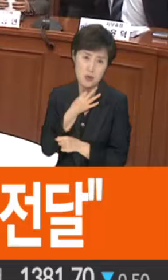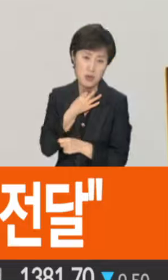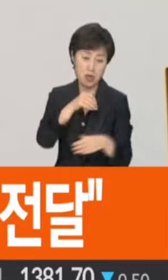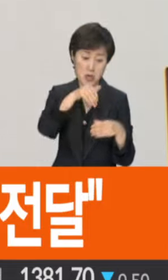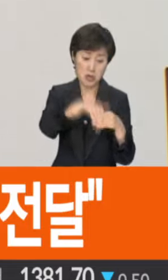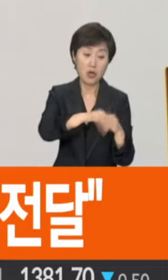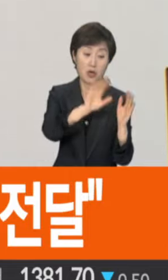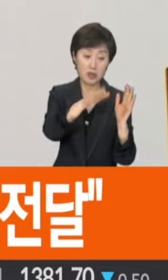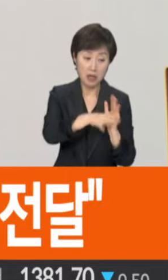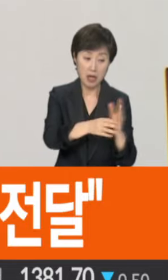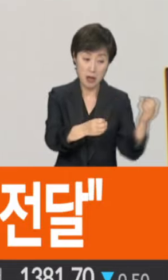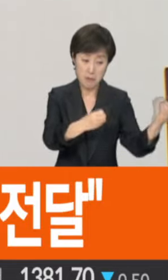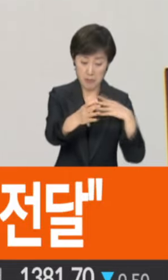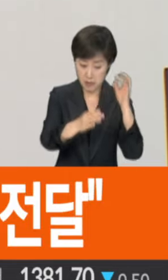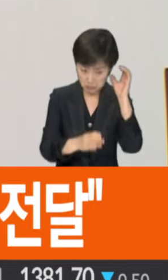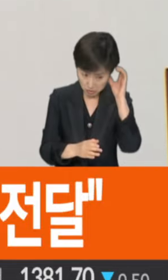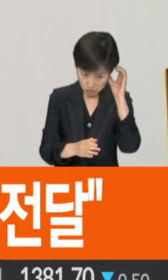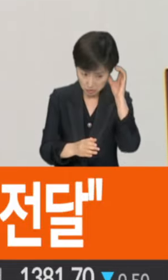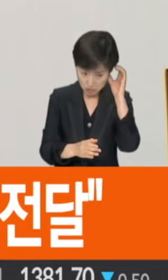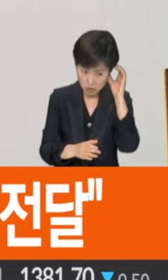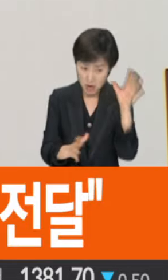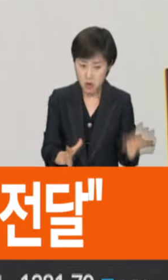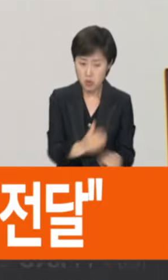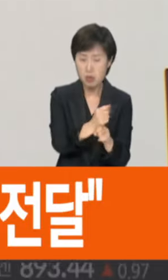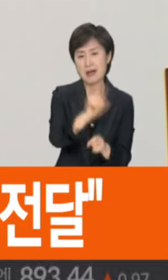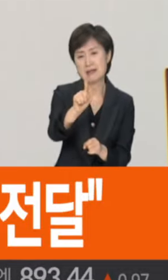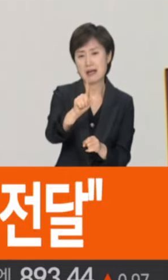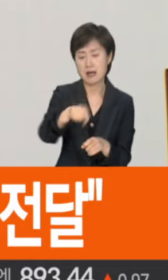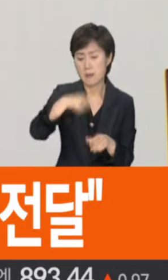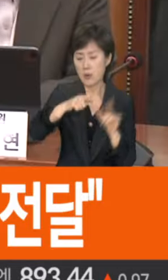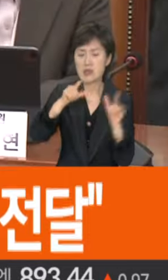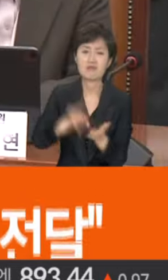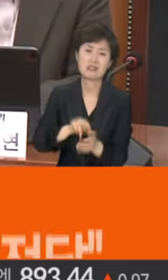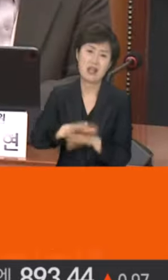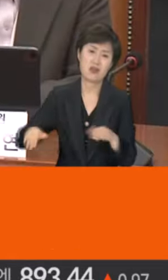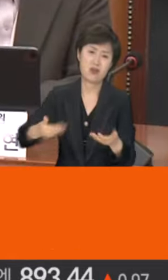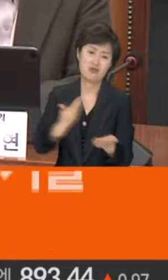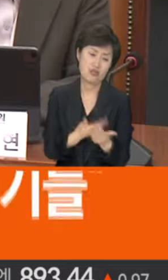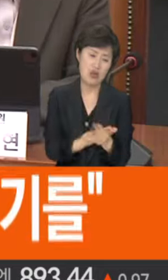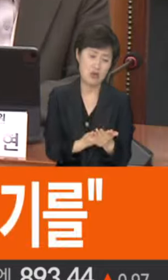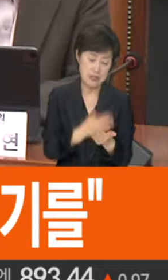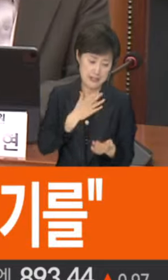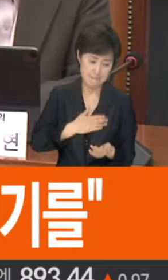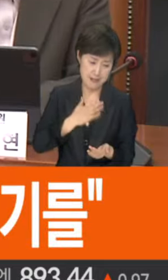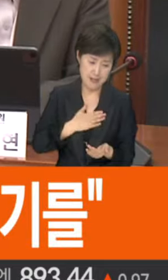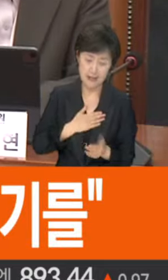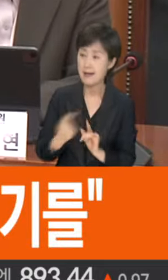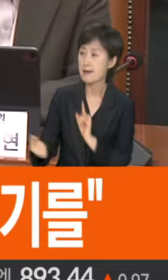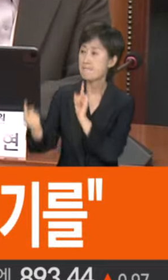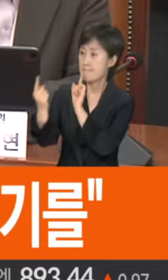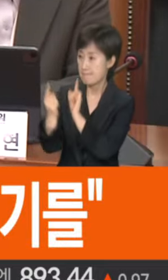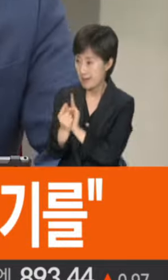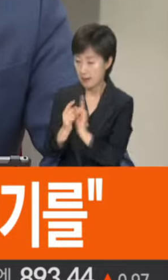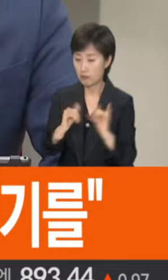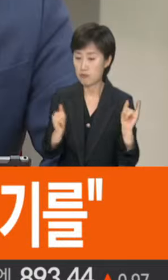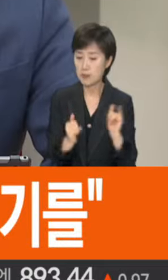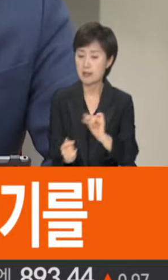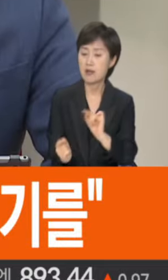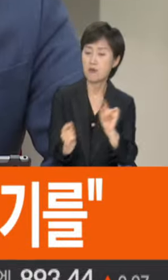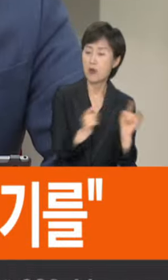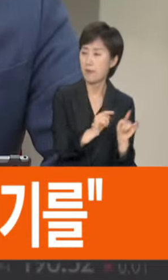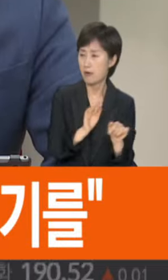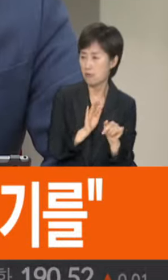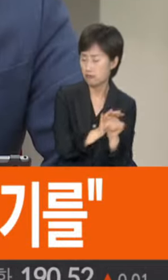민심은 결국 먹고 사는 문제를 해결해 달라 거라며 이번 회담이 국민을 위한 변화와 정치 보건의